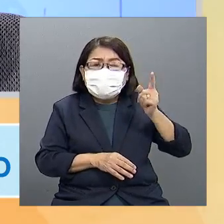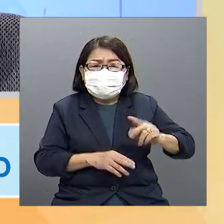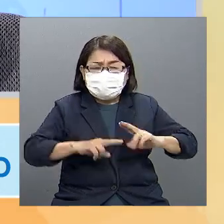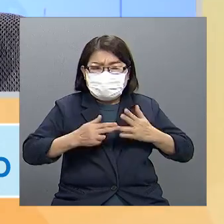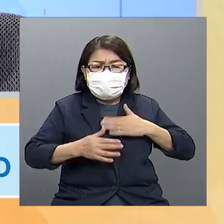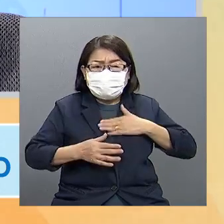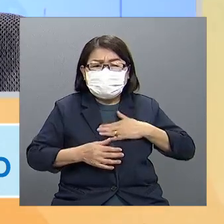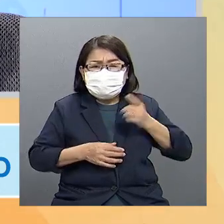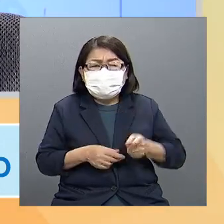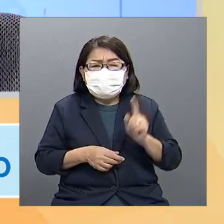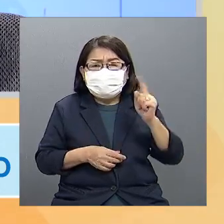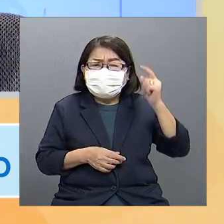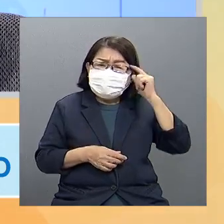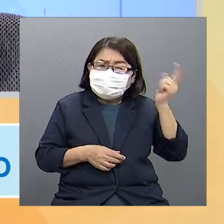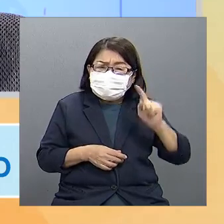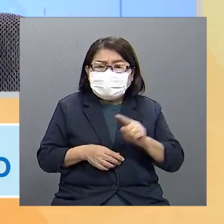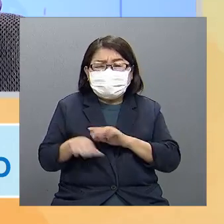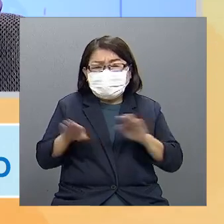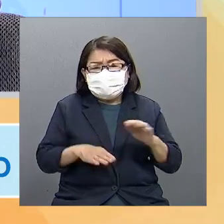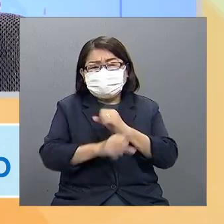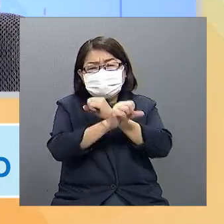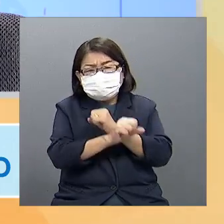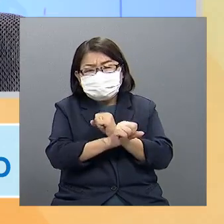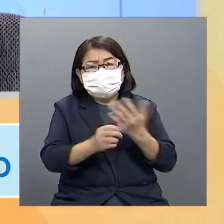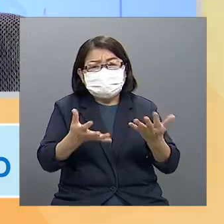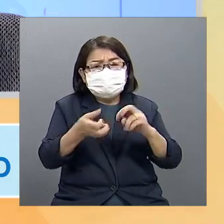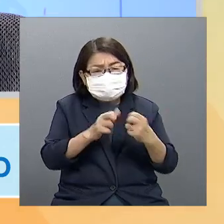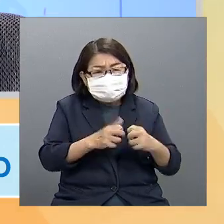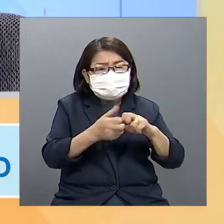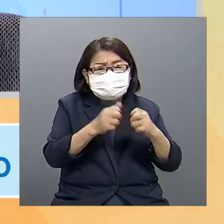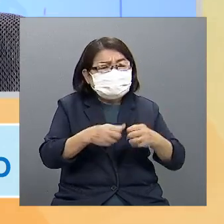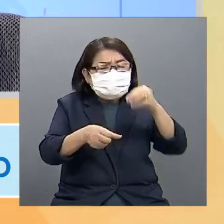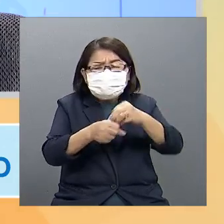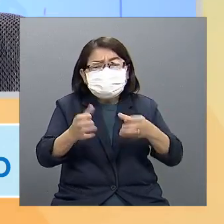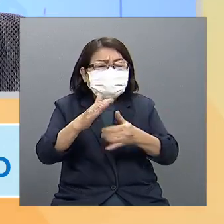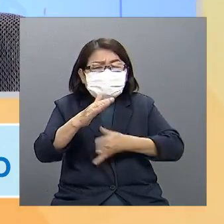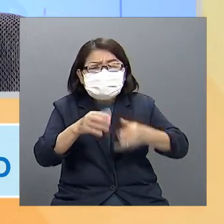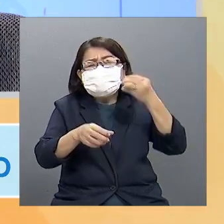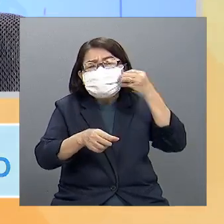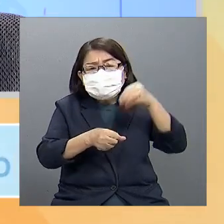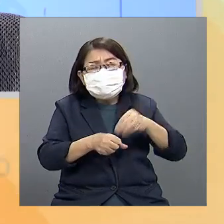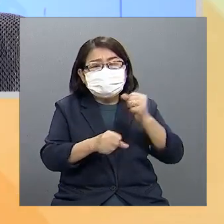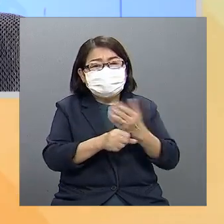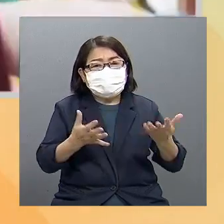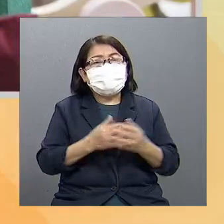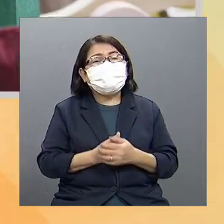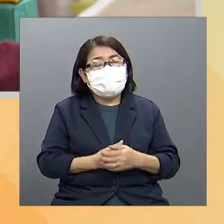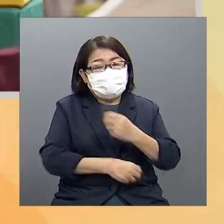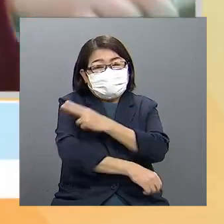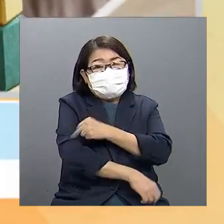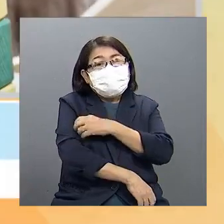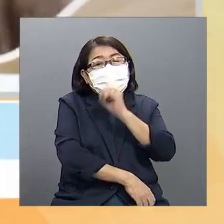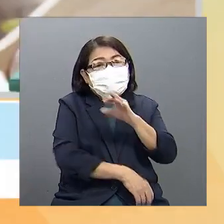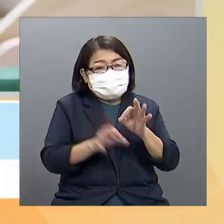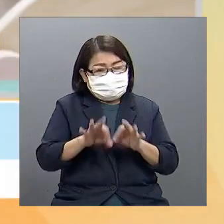าวิธีคิดของเขายังไงเพื่อรับมือกับสถานการณ์ที่กำลังจะเกิดขึ้นที่บ้านเนี่ยค่ะ สำคัญที่สุดเลยค่ะหมออยากให้กำลังใ